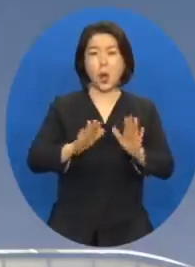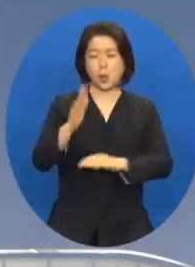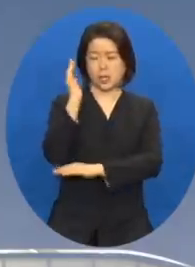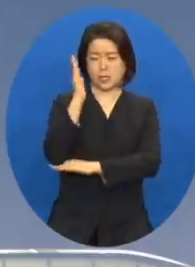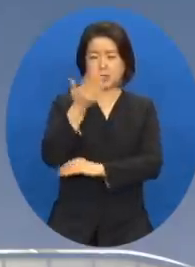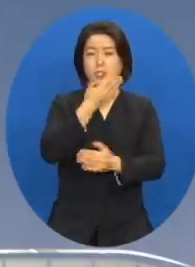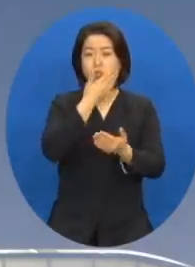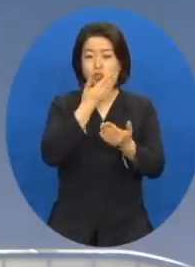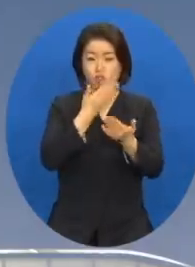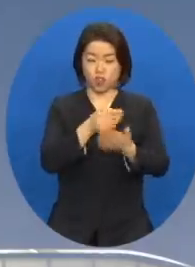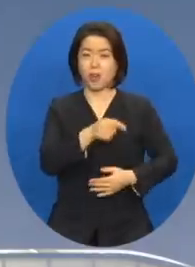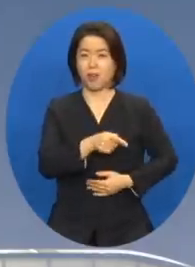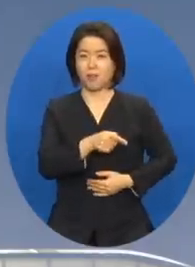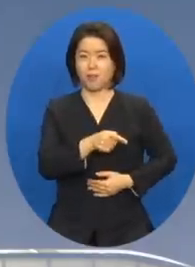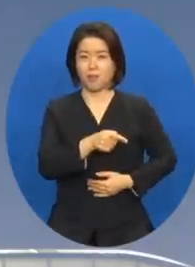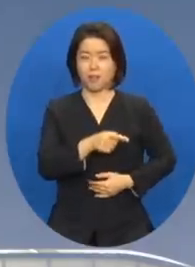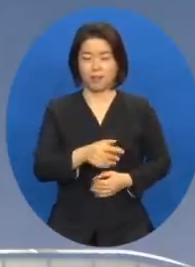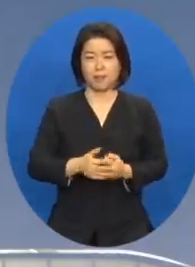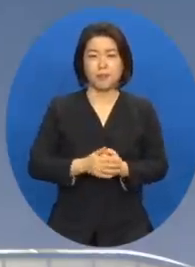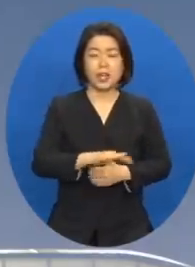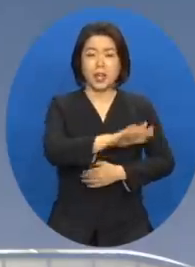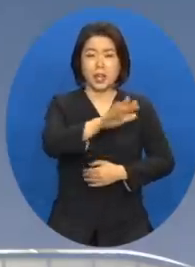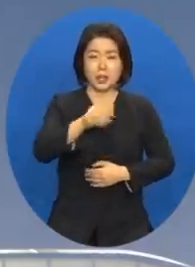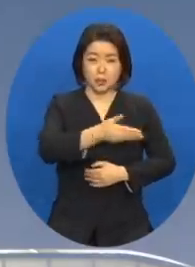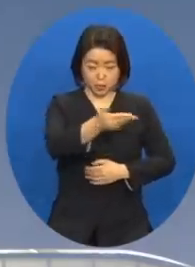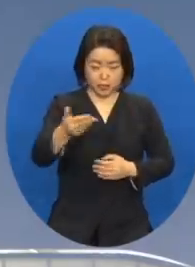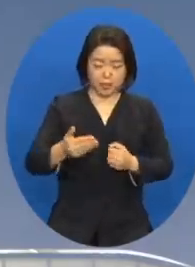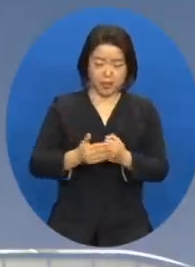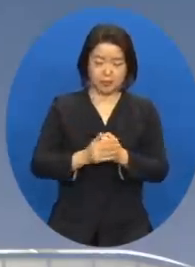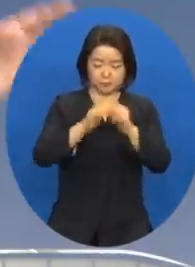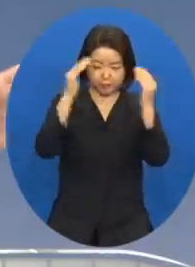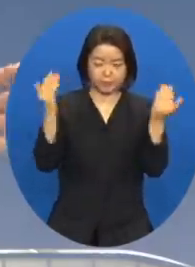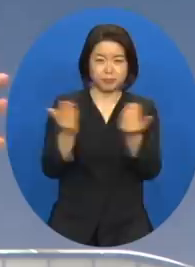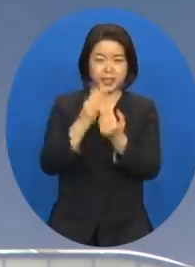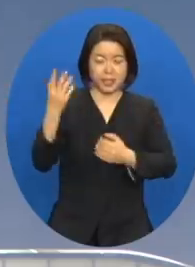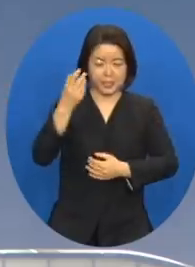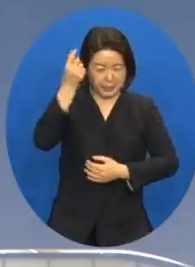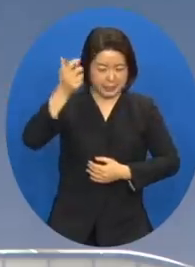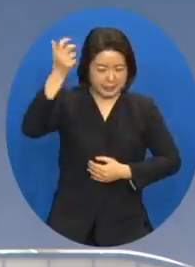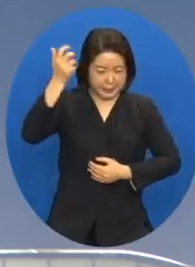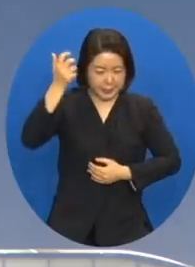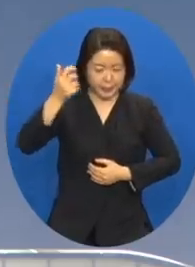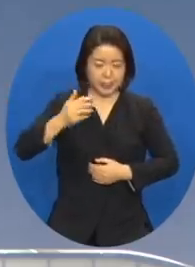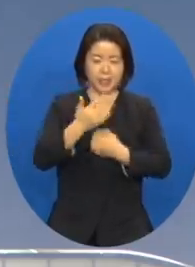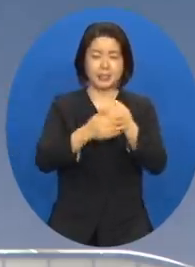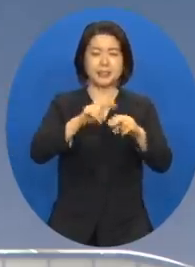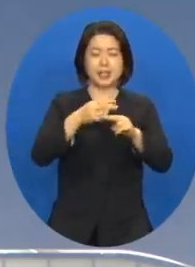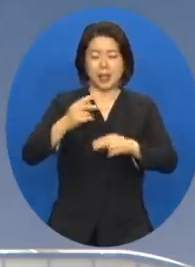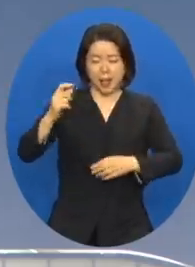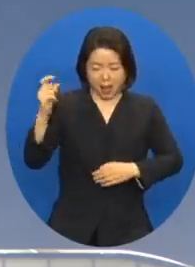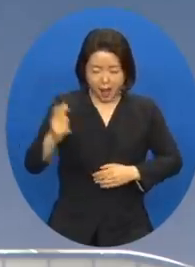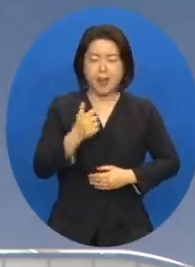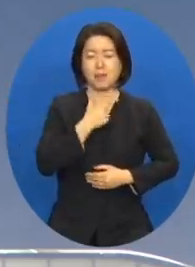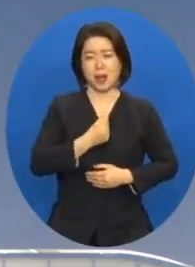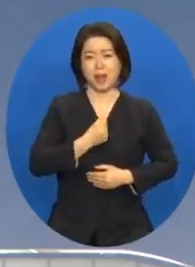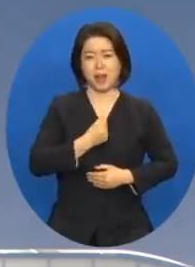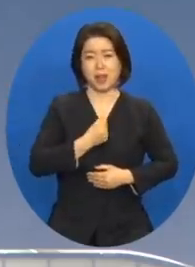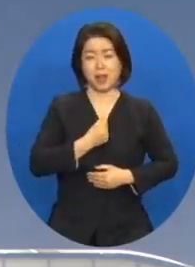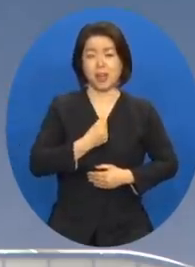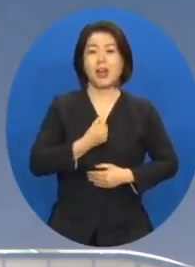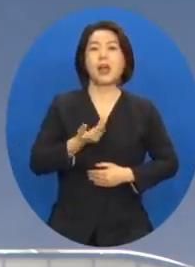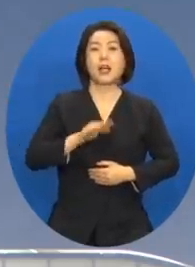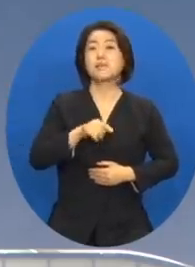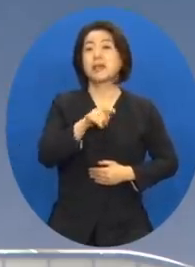가장 중요한 포인트입니다. 여러분들이 다 성령의 은사가 강하기를 원합니다. 그러기 위해서